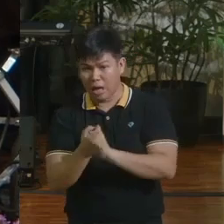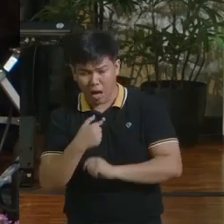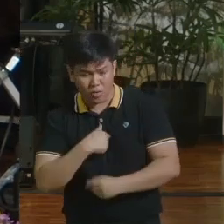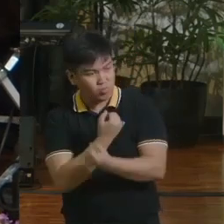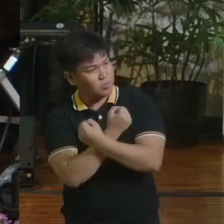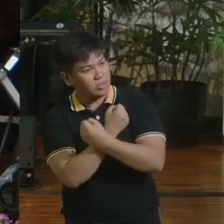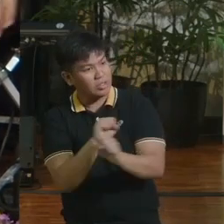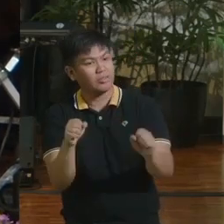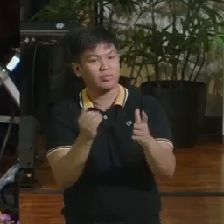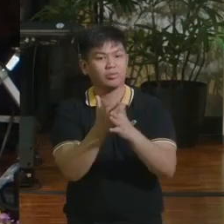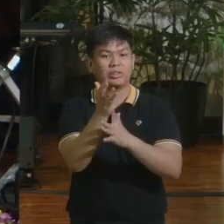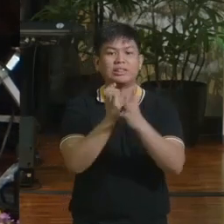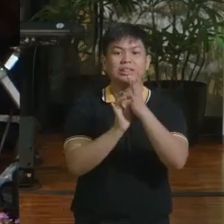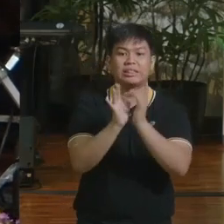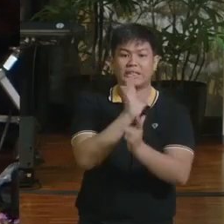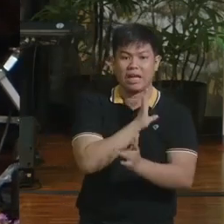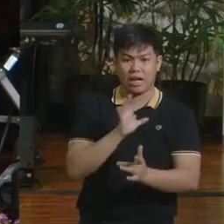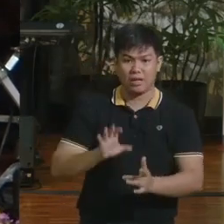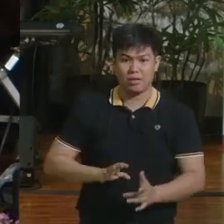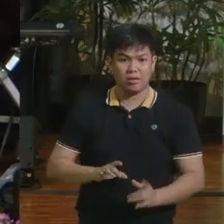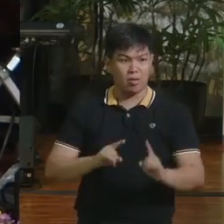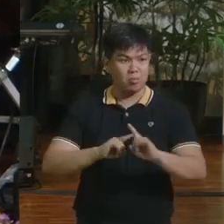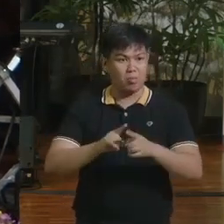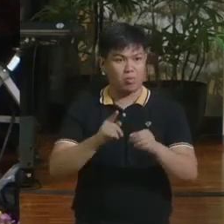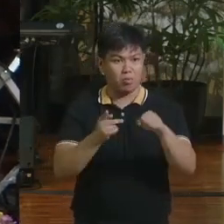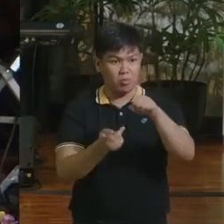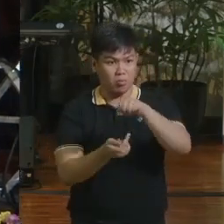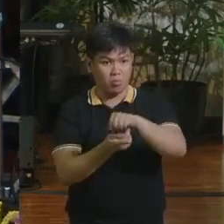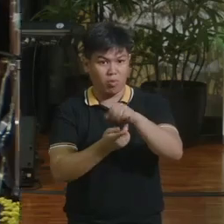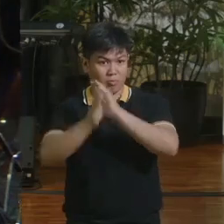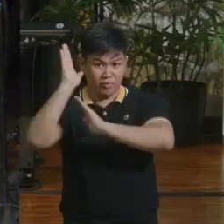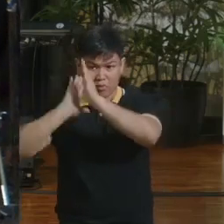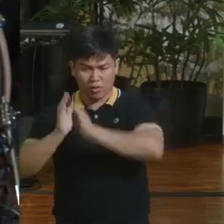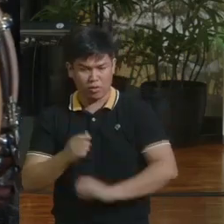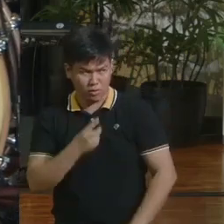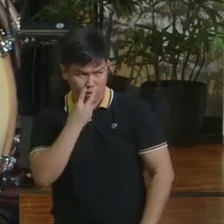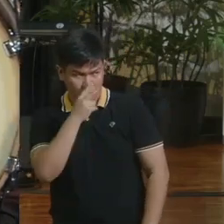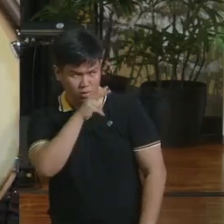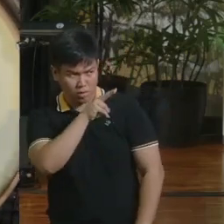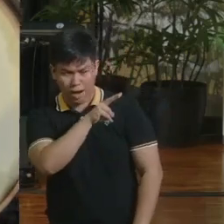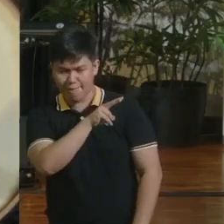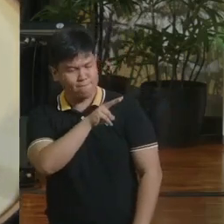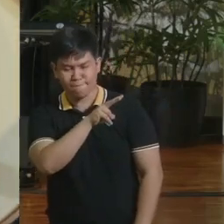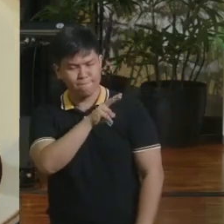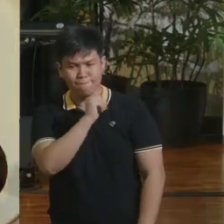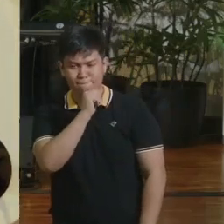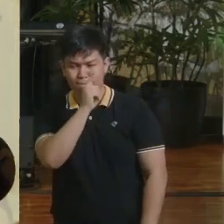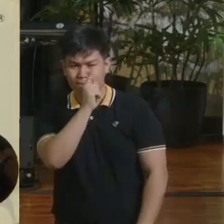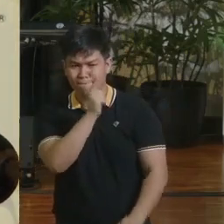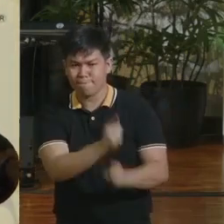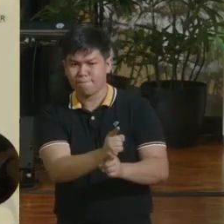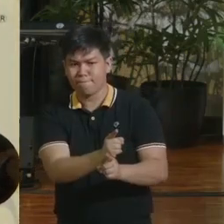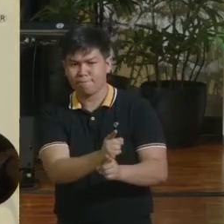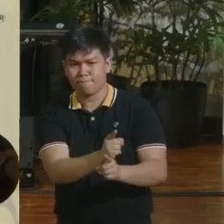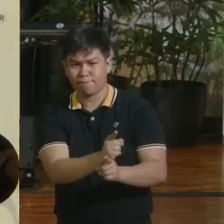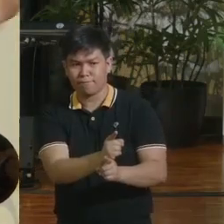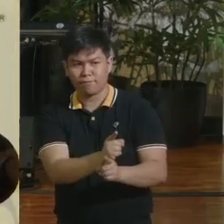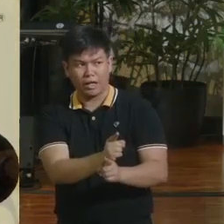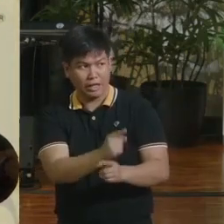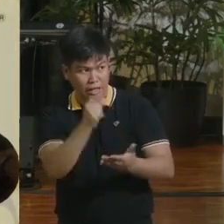kaligtasan. At para sa kanya, yung kaligtasan na yon, yung gospel na